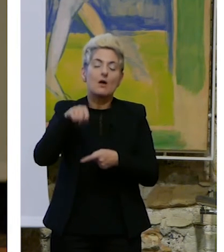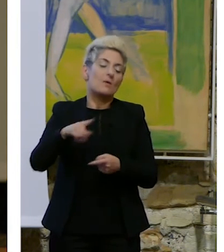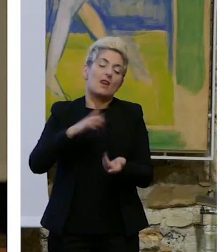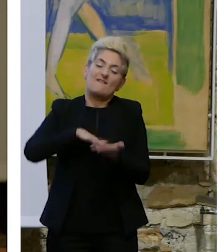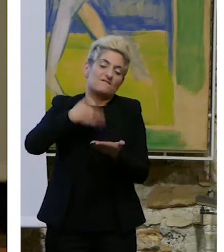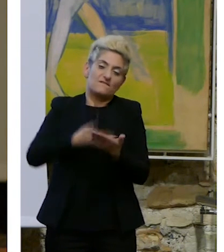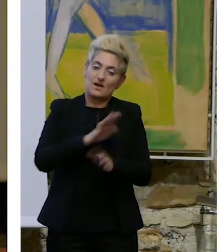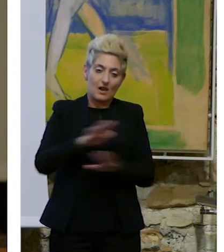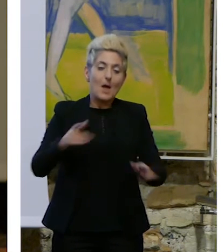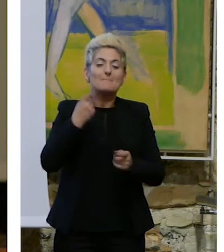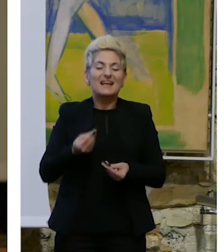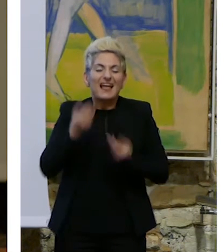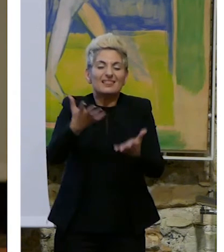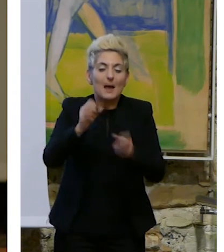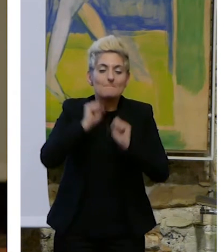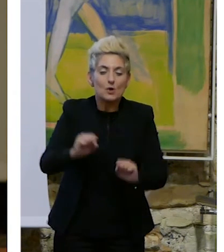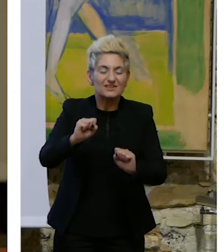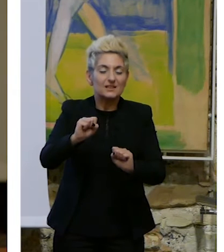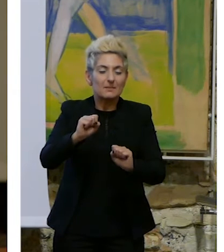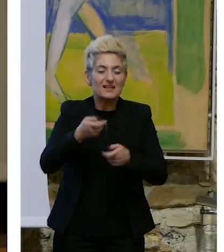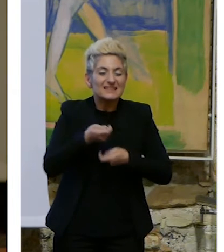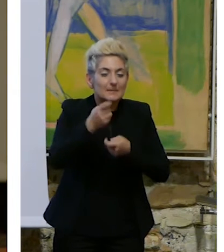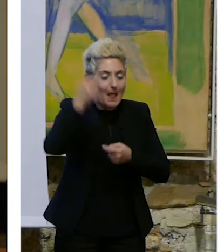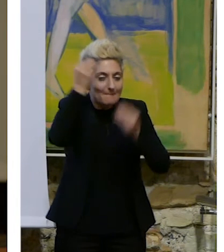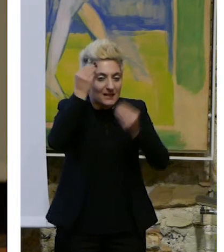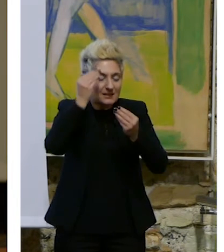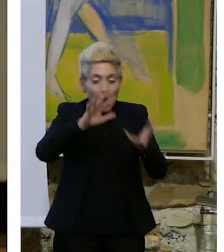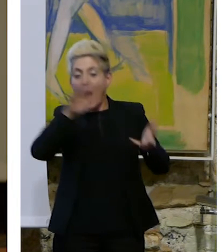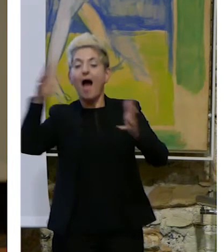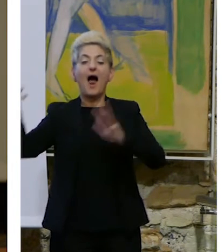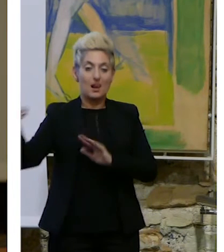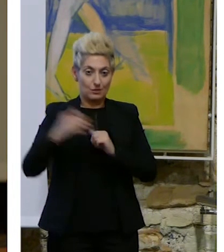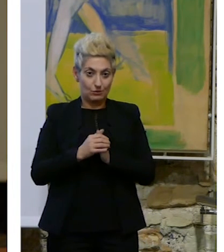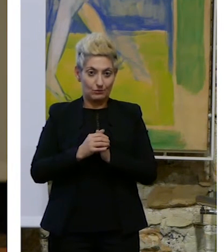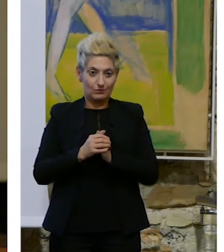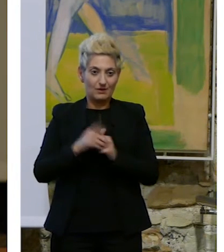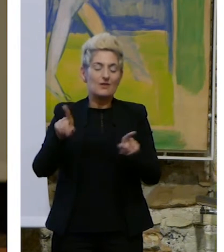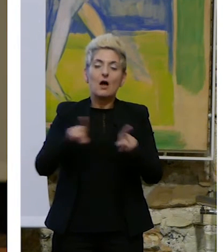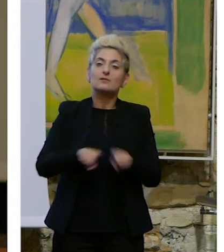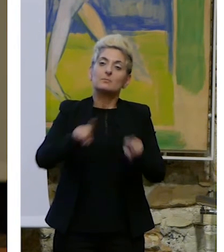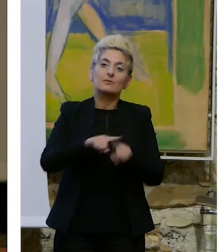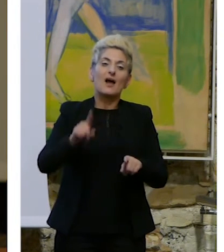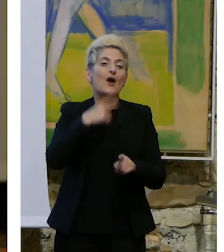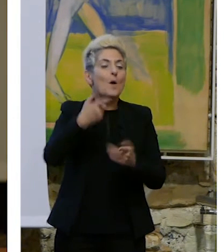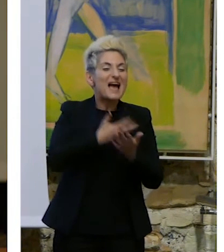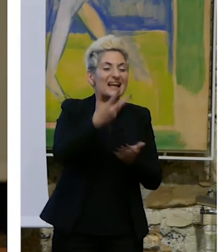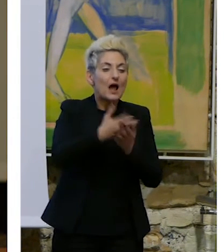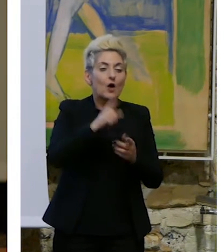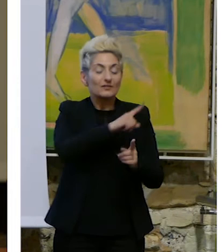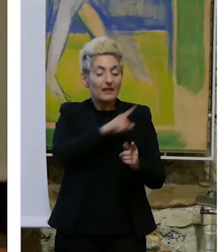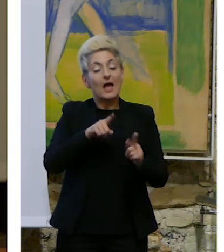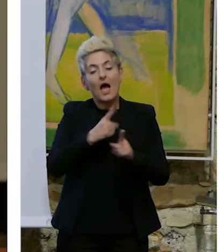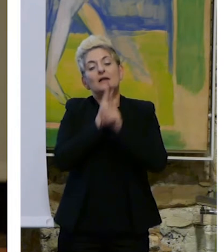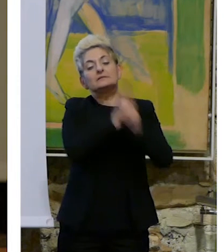ipotesi altre del pensiero, cioè dicono non è tutto esattamente come ciò che ti hanno raccontato,